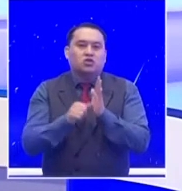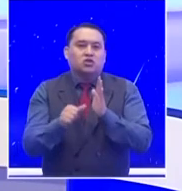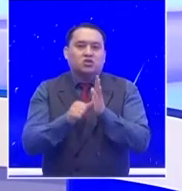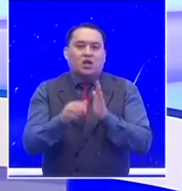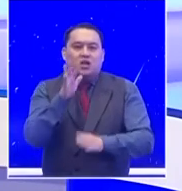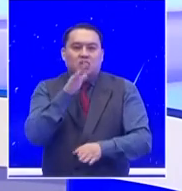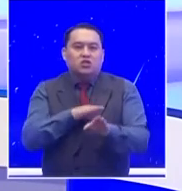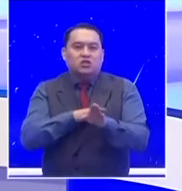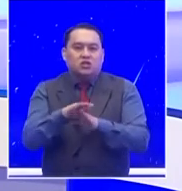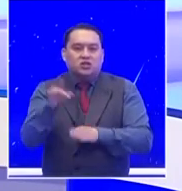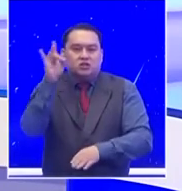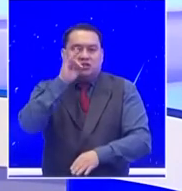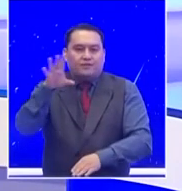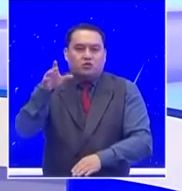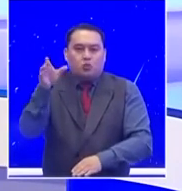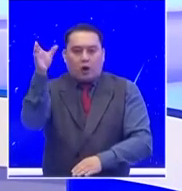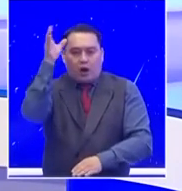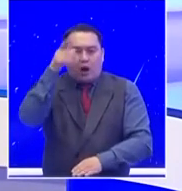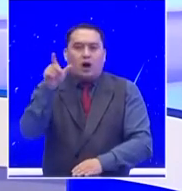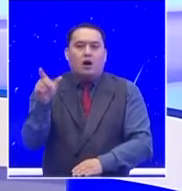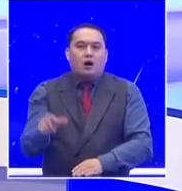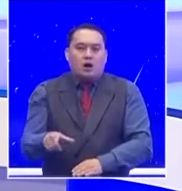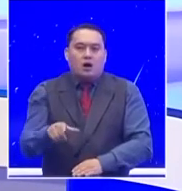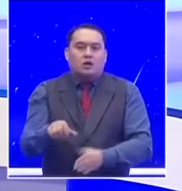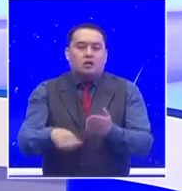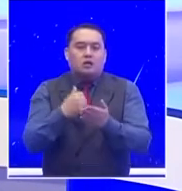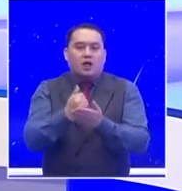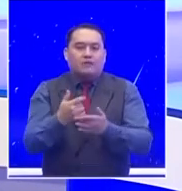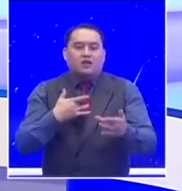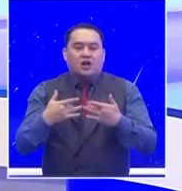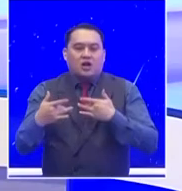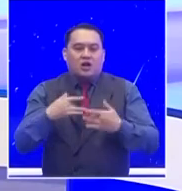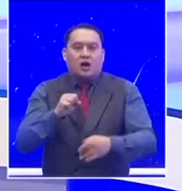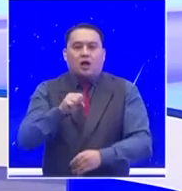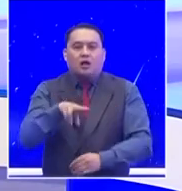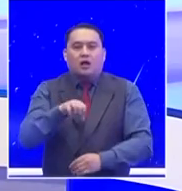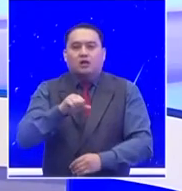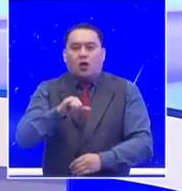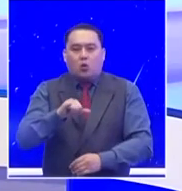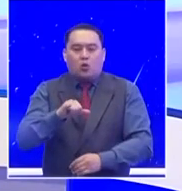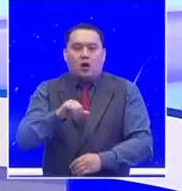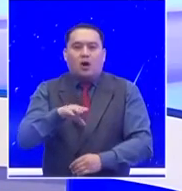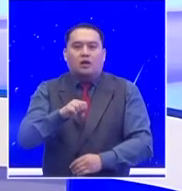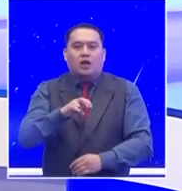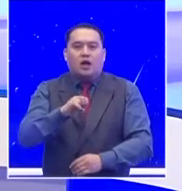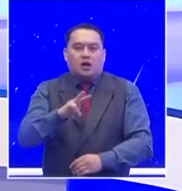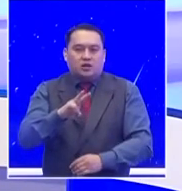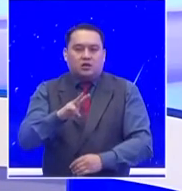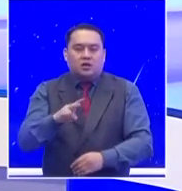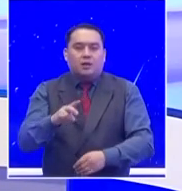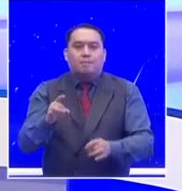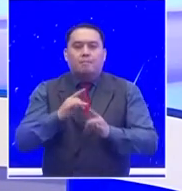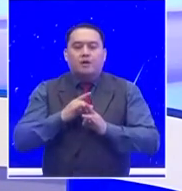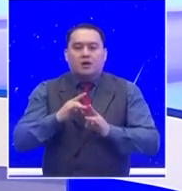«60 лет исполнилось известному акыну, импровизатору, главному редактору газеты «Алатау» Айтакыну Булгакову. В честь юбилея